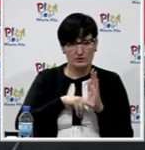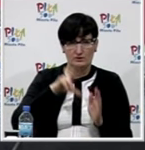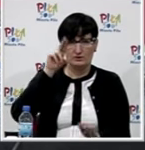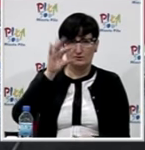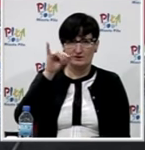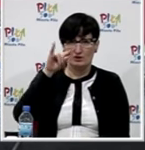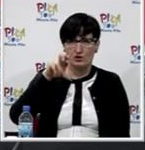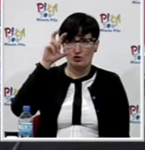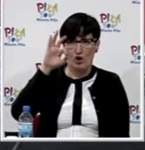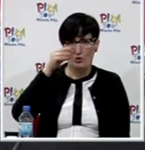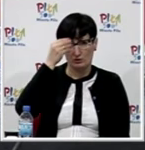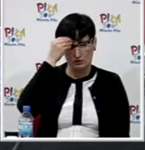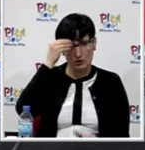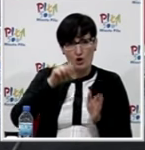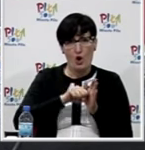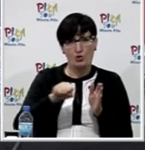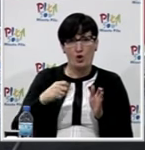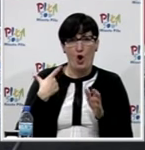psychoedukacyjne dla osób uzależnionych od